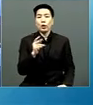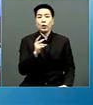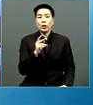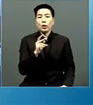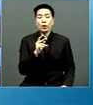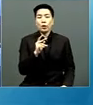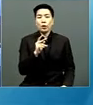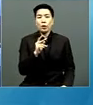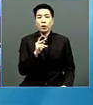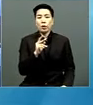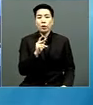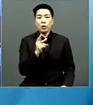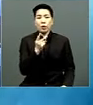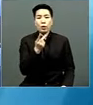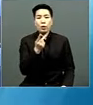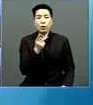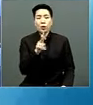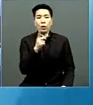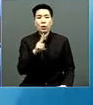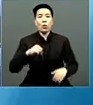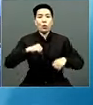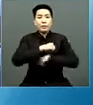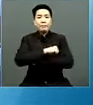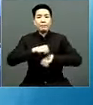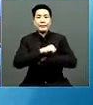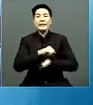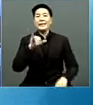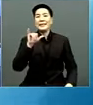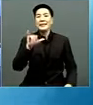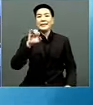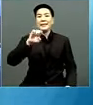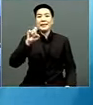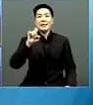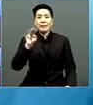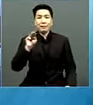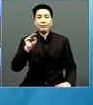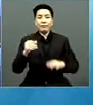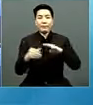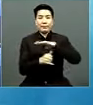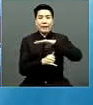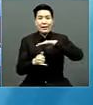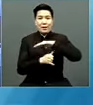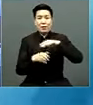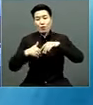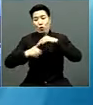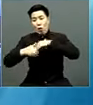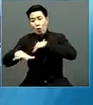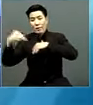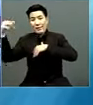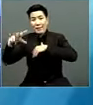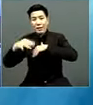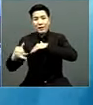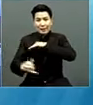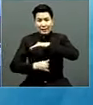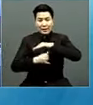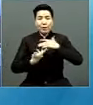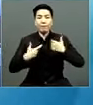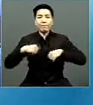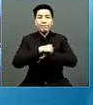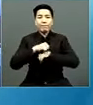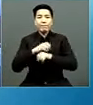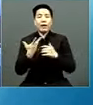นะครับคือโรงยิมสถานที่ออกกำลังกายในร่มสถานที่ออกกำลังกายหรือฟิตเนสนะครับเฉพ